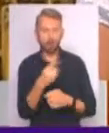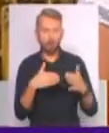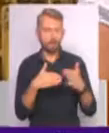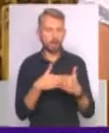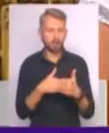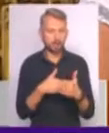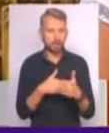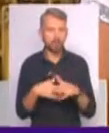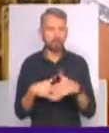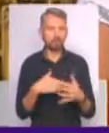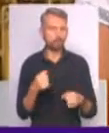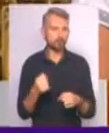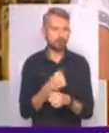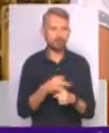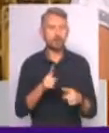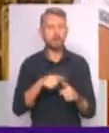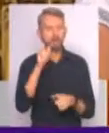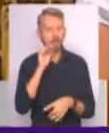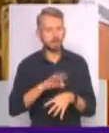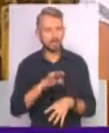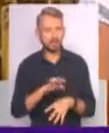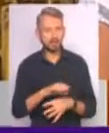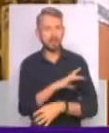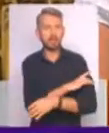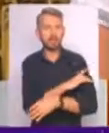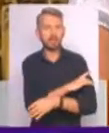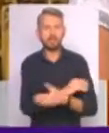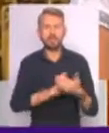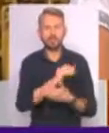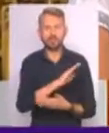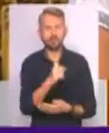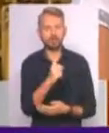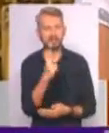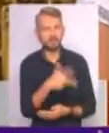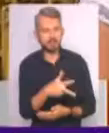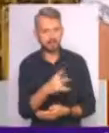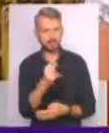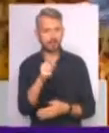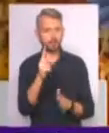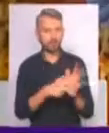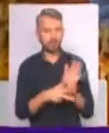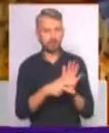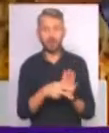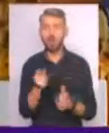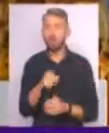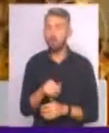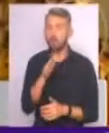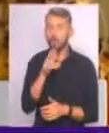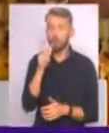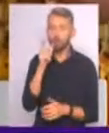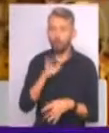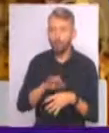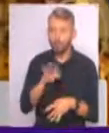ограничение в сторону ужесточения – это сахарный диабет. Давление не выше 130 на 80. Тобто при цукровому диабеті ви